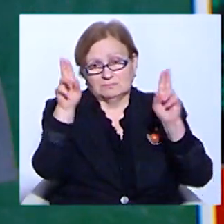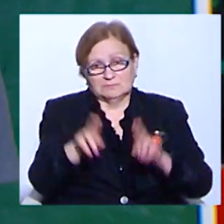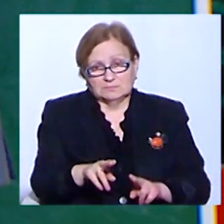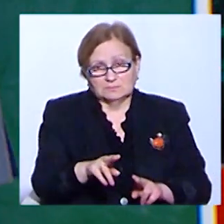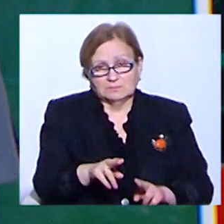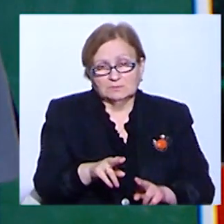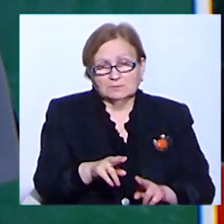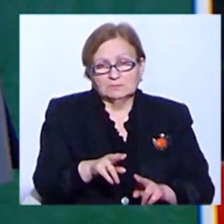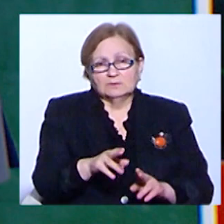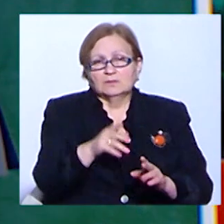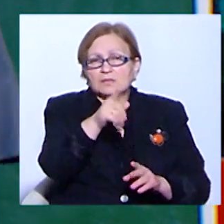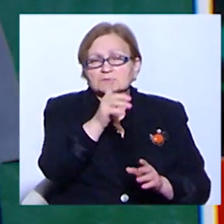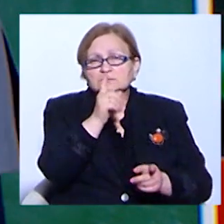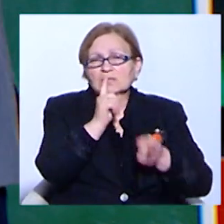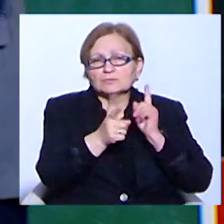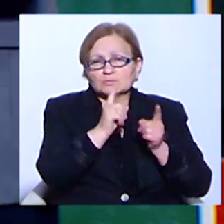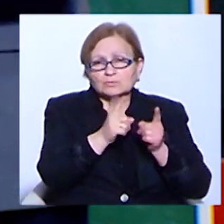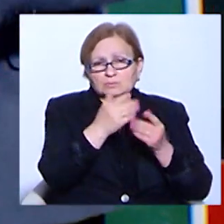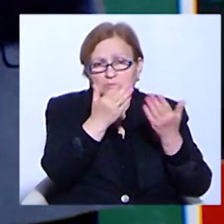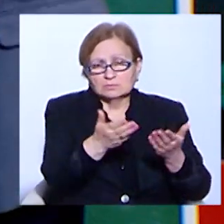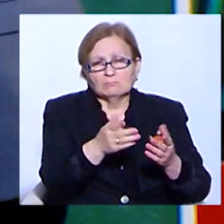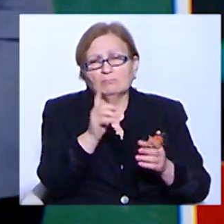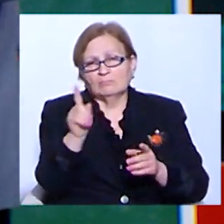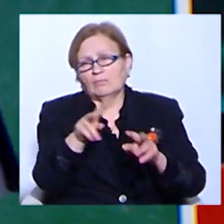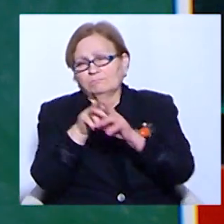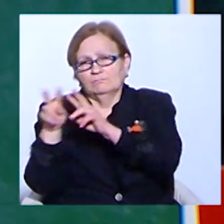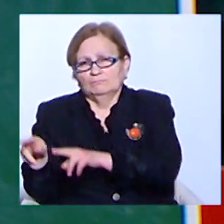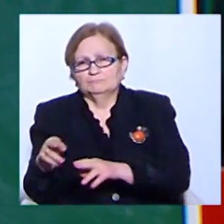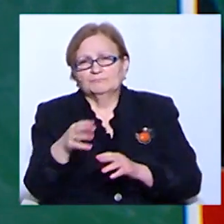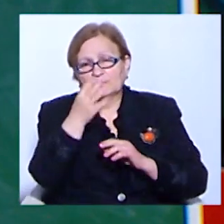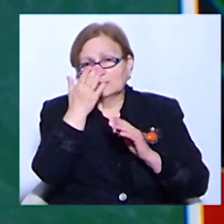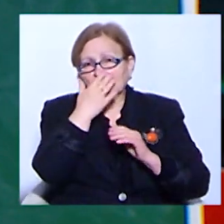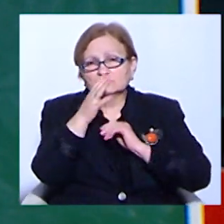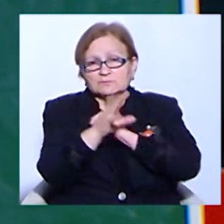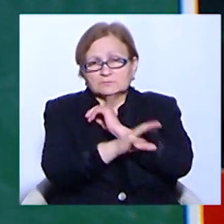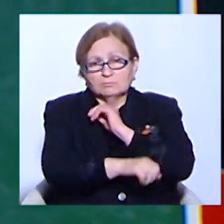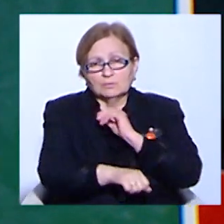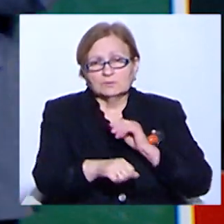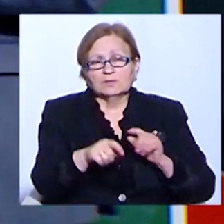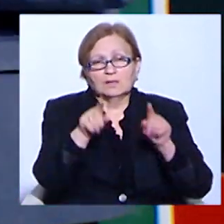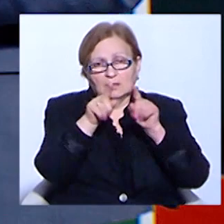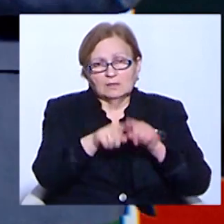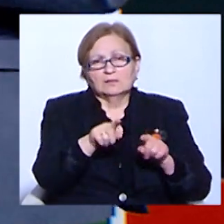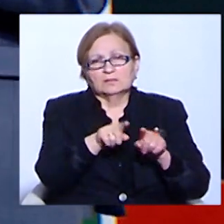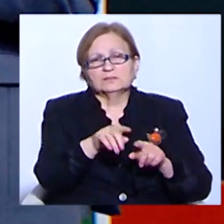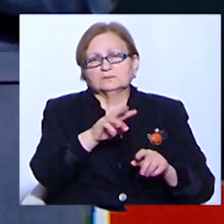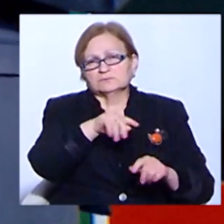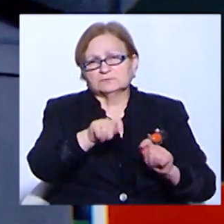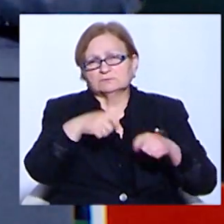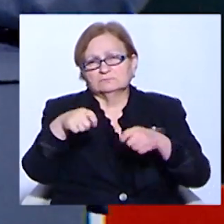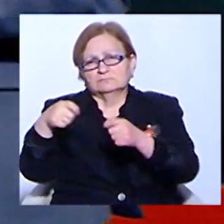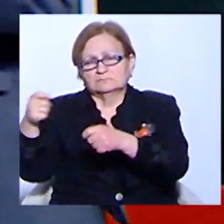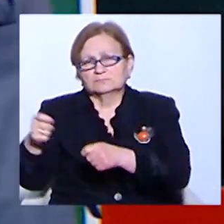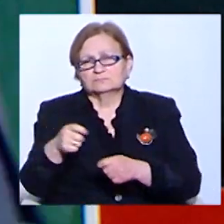მართებულია არამხოლოდ ნატურალური რიცხვის, ასევე რაციონალური რიცხვისთვის. და ამ გაკვეთილის ბოლოსკენ გავიგებთ, რომ ირაციონალური ხარისხებისთვის,